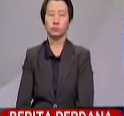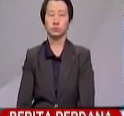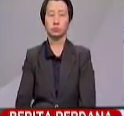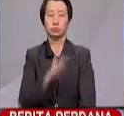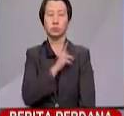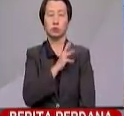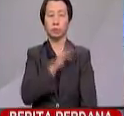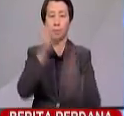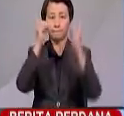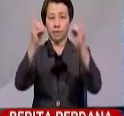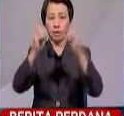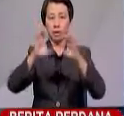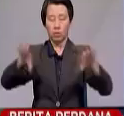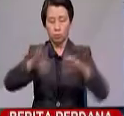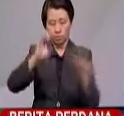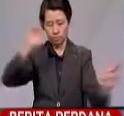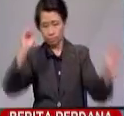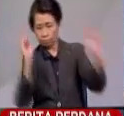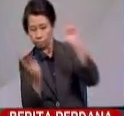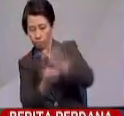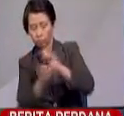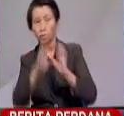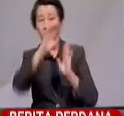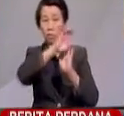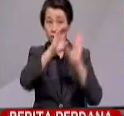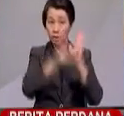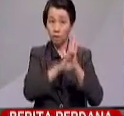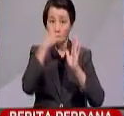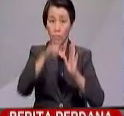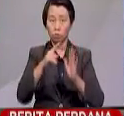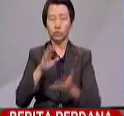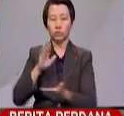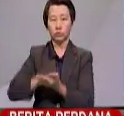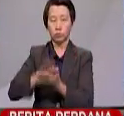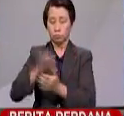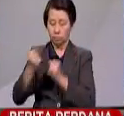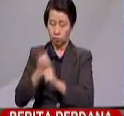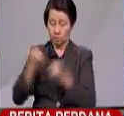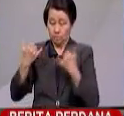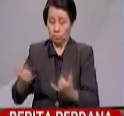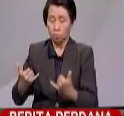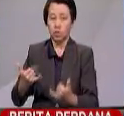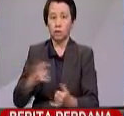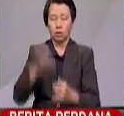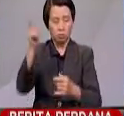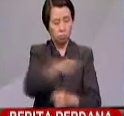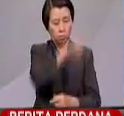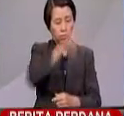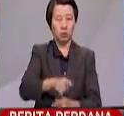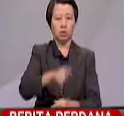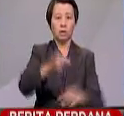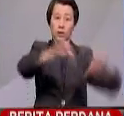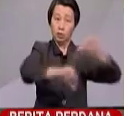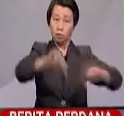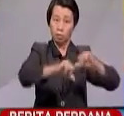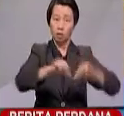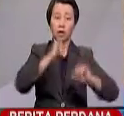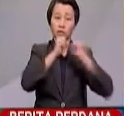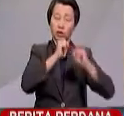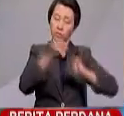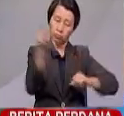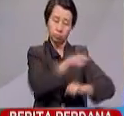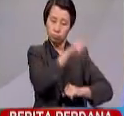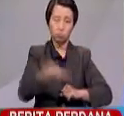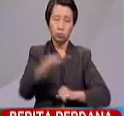Kementerian Pendidikan melakukan perubahan dalam sukatan pelajaran bagi sesi persekolahan tahun ini menerusi pemansuhan aliran sains dan sastra